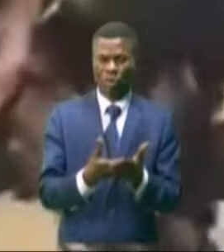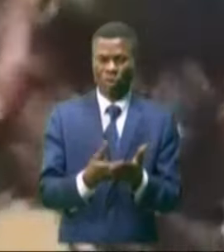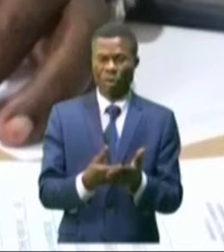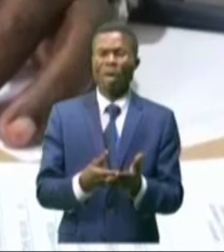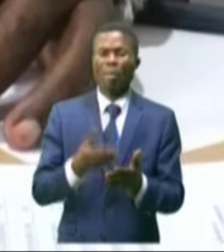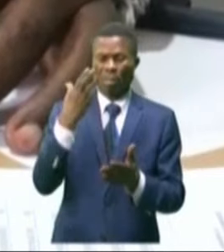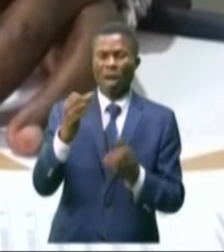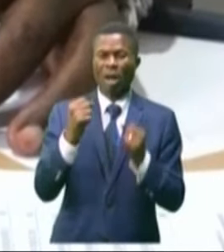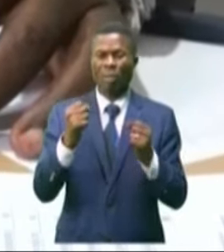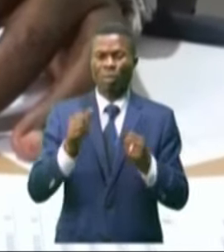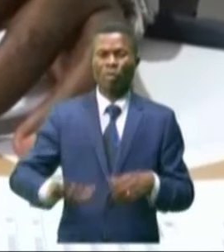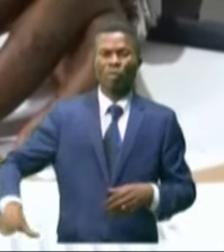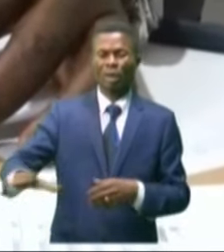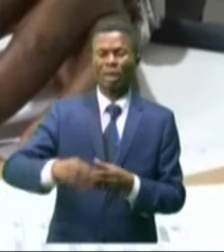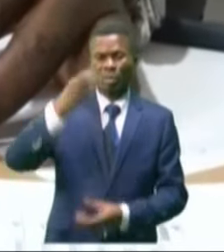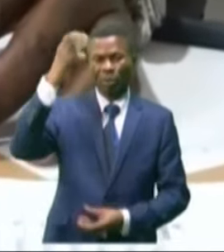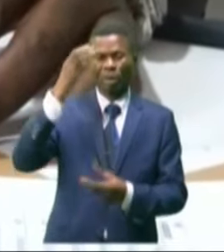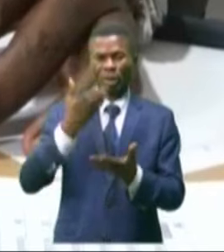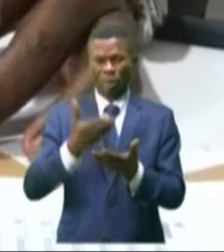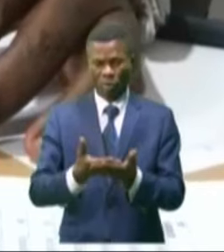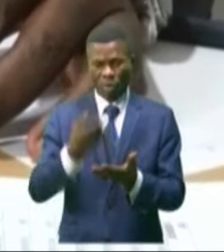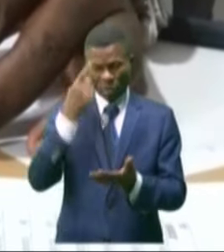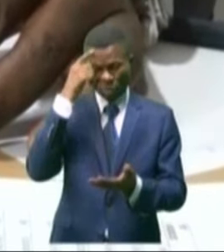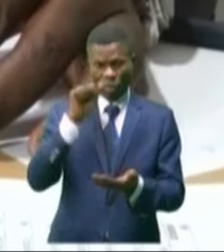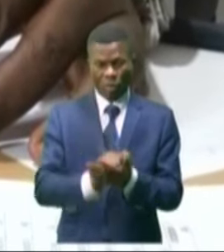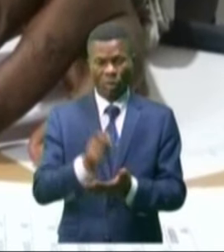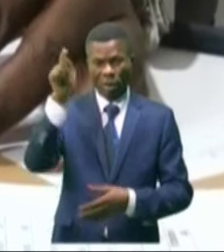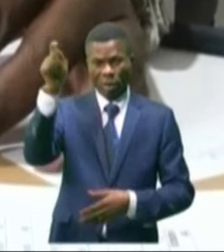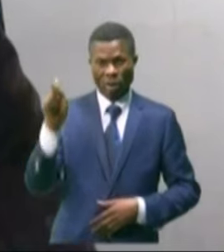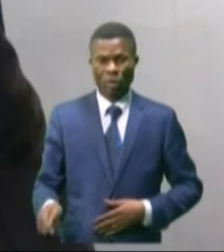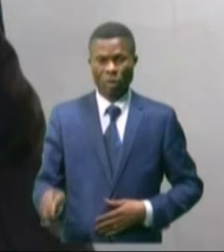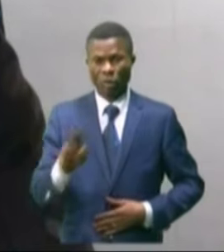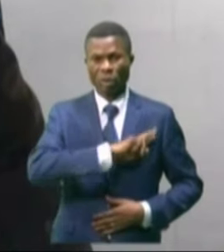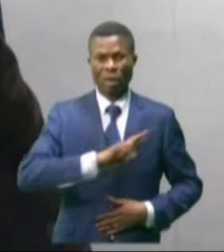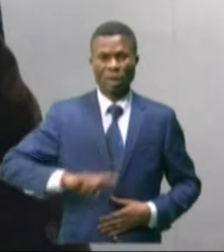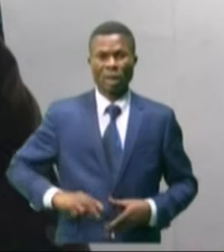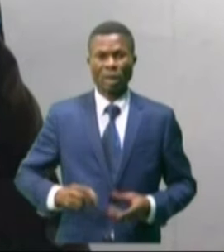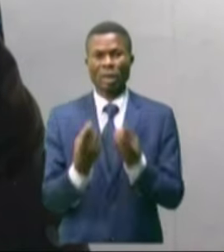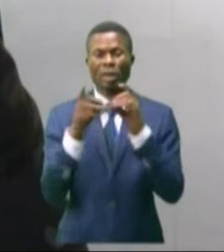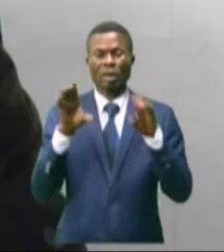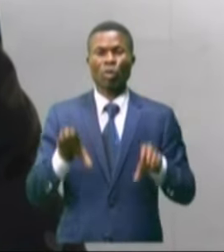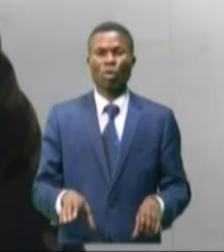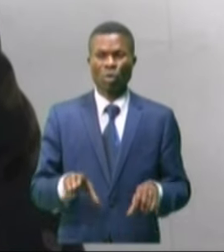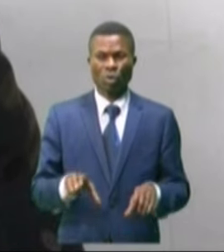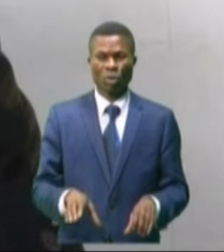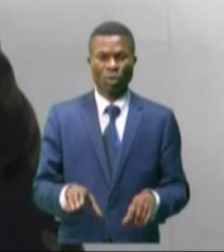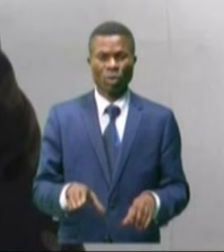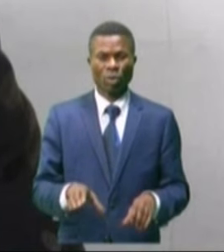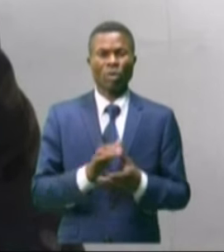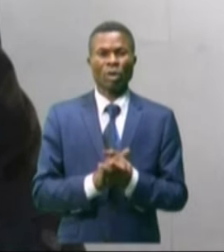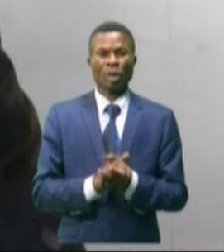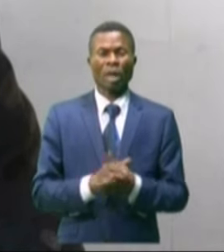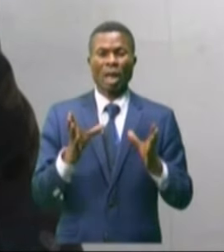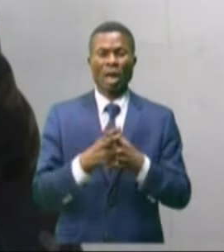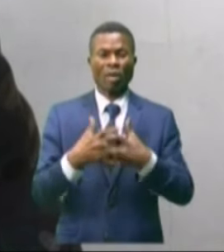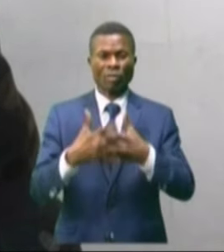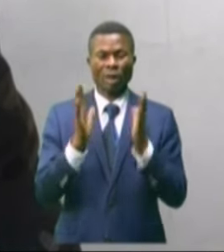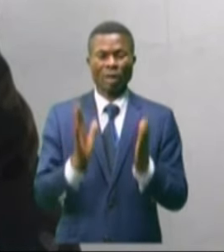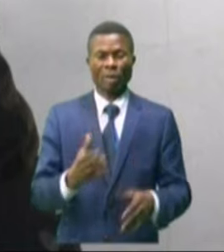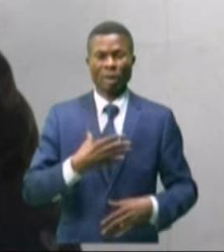Kigali. Pour ce faire, les forces armées de la République démocratique du Congo et ses